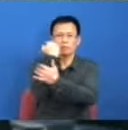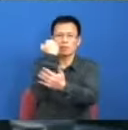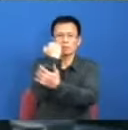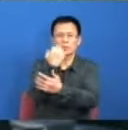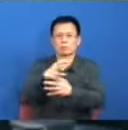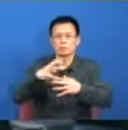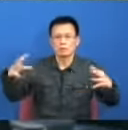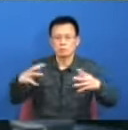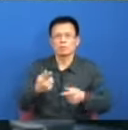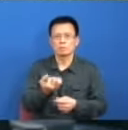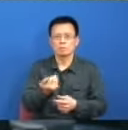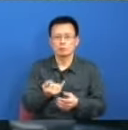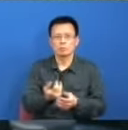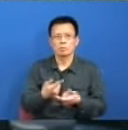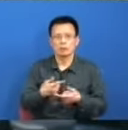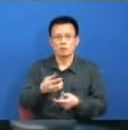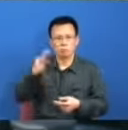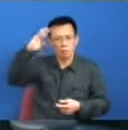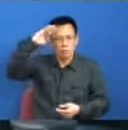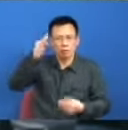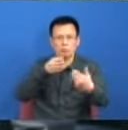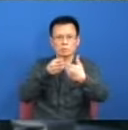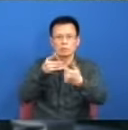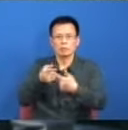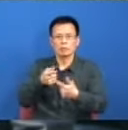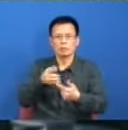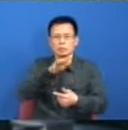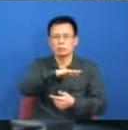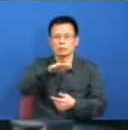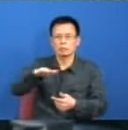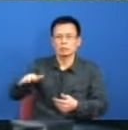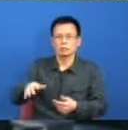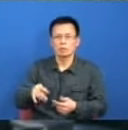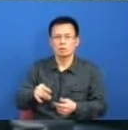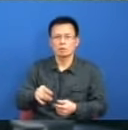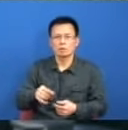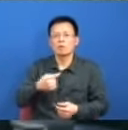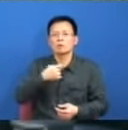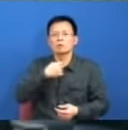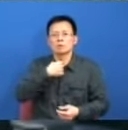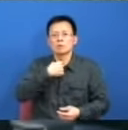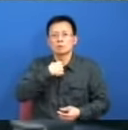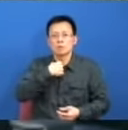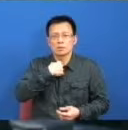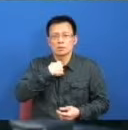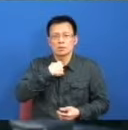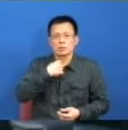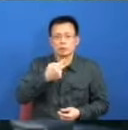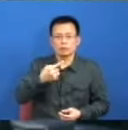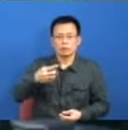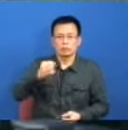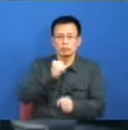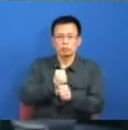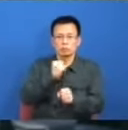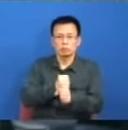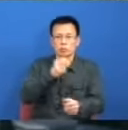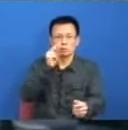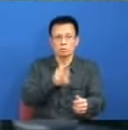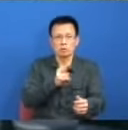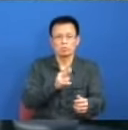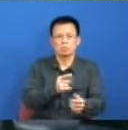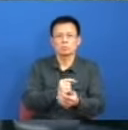警方如果係面對咁嘅情況嘅時候，既要執行佢哋嘅任務，但係另外一方面又